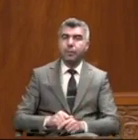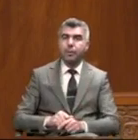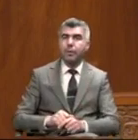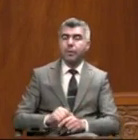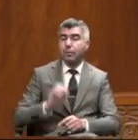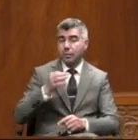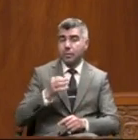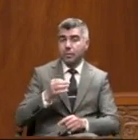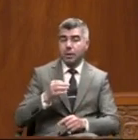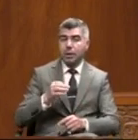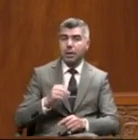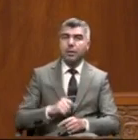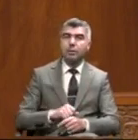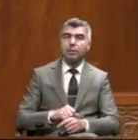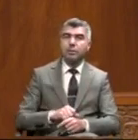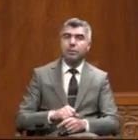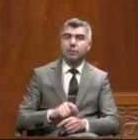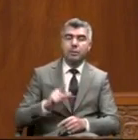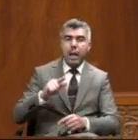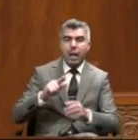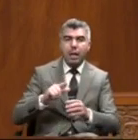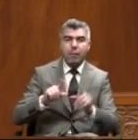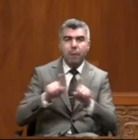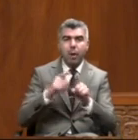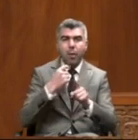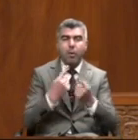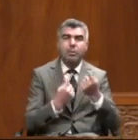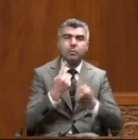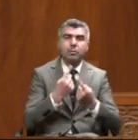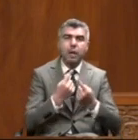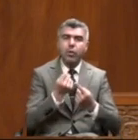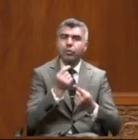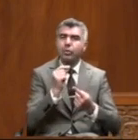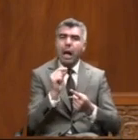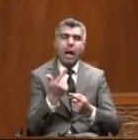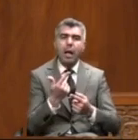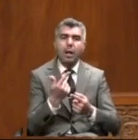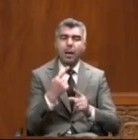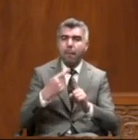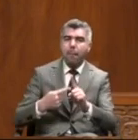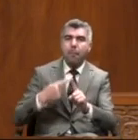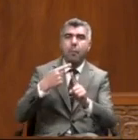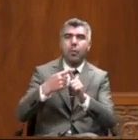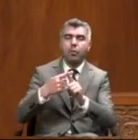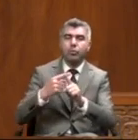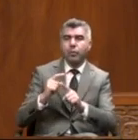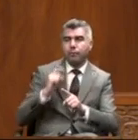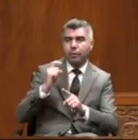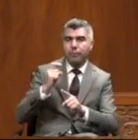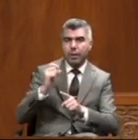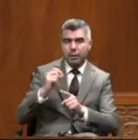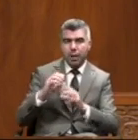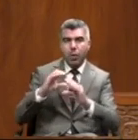بان بغض النظر عن المبلغ اللي غادي يتكلفو هاد الحوار